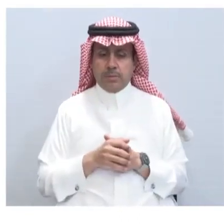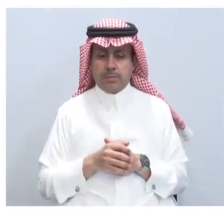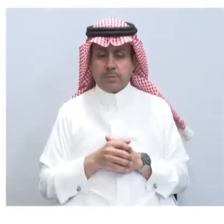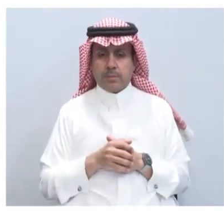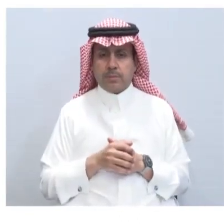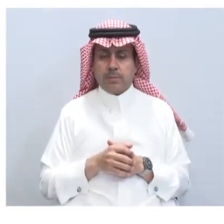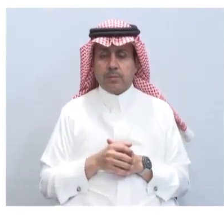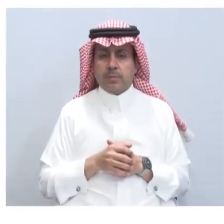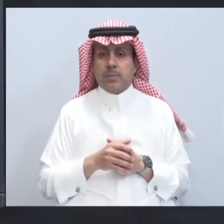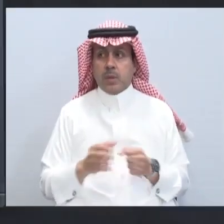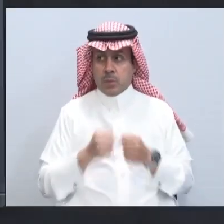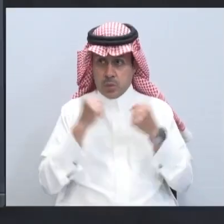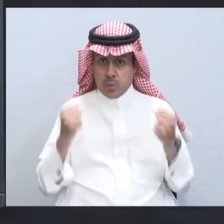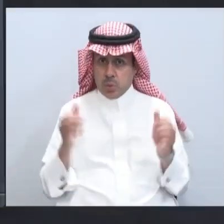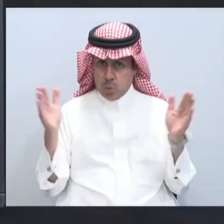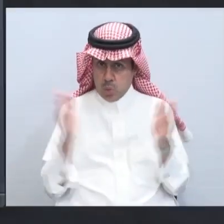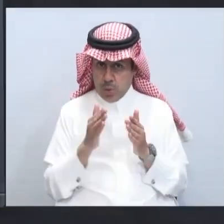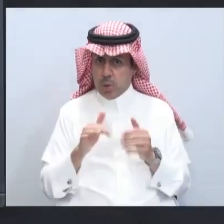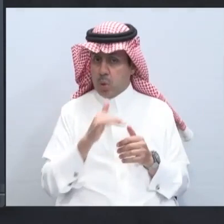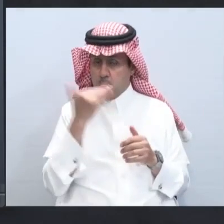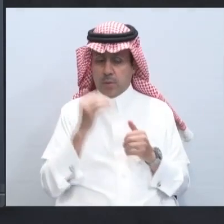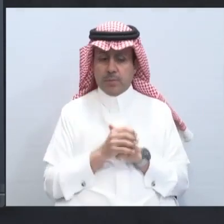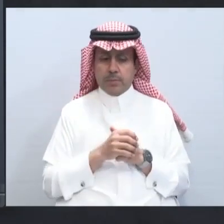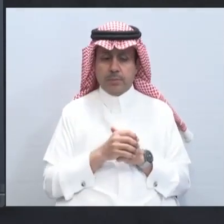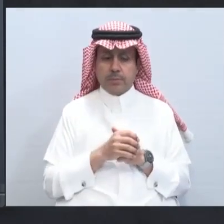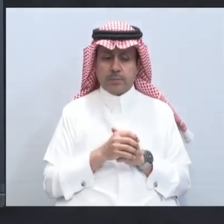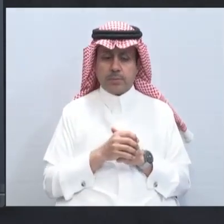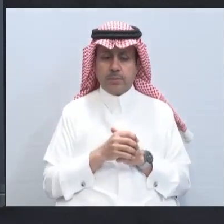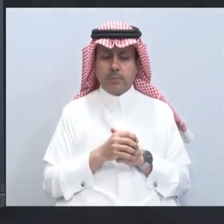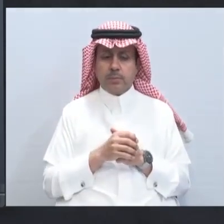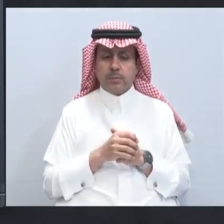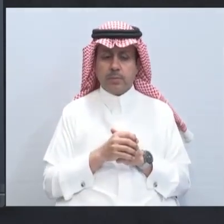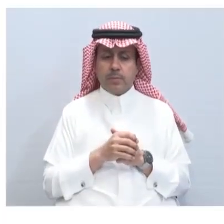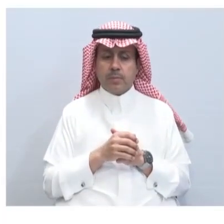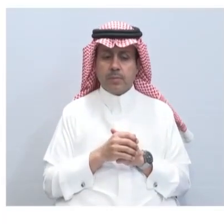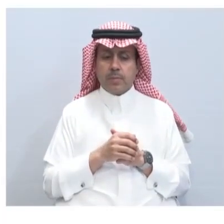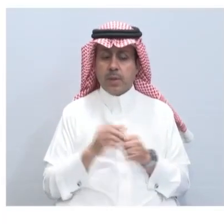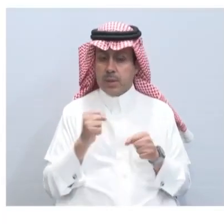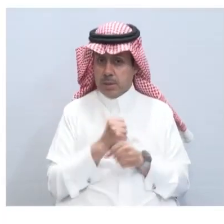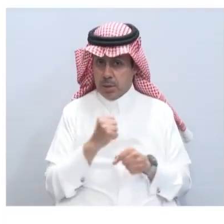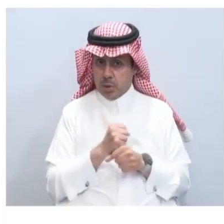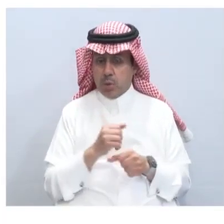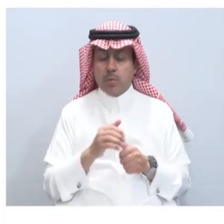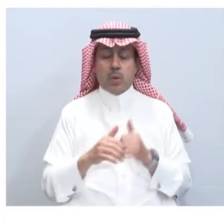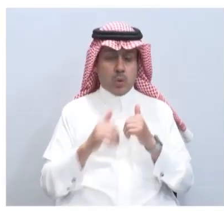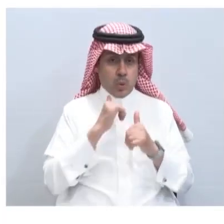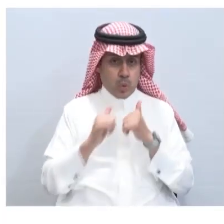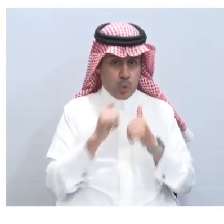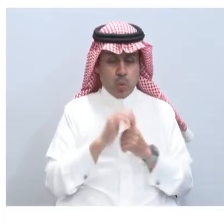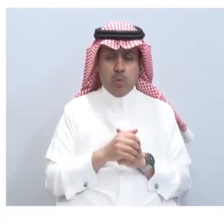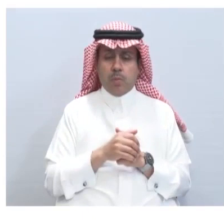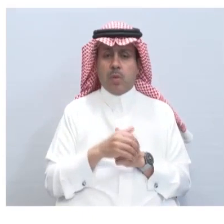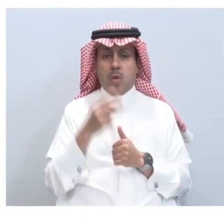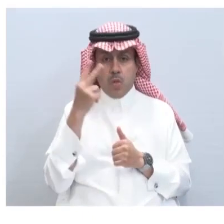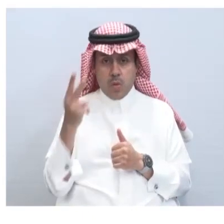ان مثلا تستطيع مثلا تحدد اللغه التي انت تريدها مثلا علما ايضا انه يستخدم اسلوب ثنائي اللغه يعني مثلا اكثر من